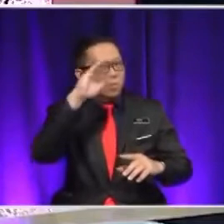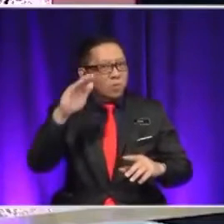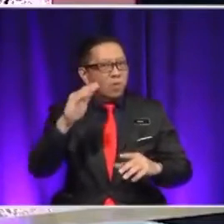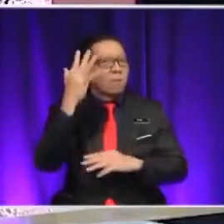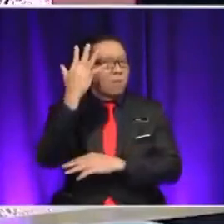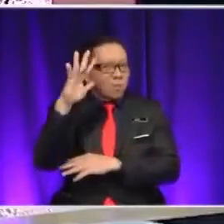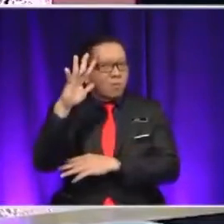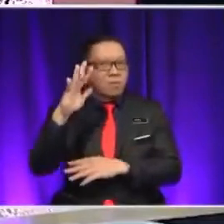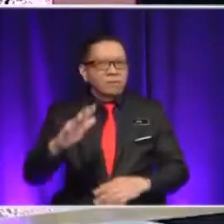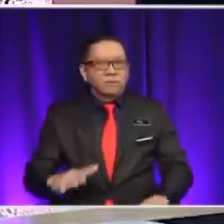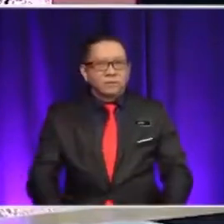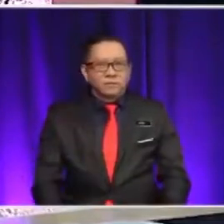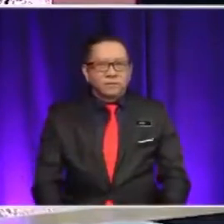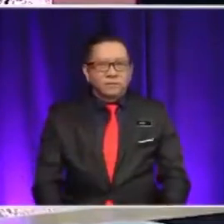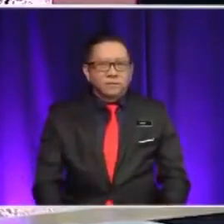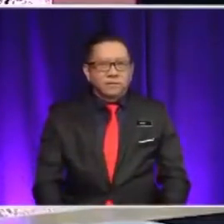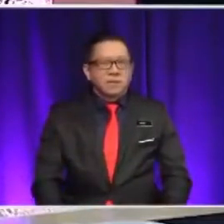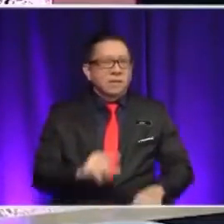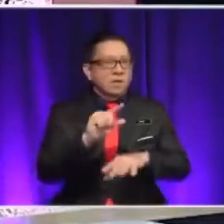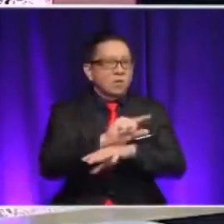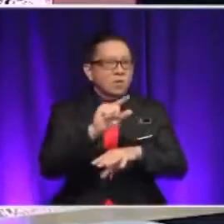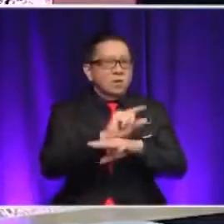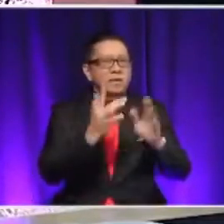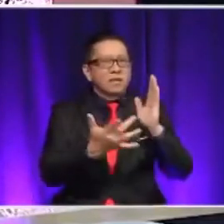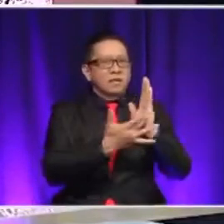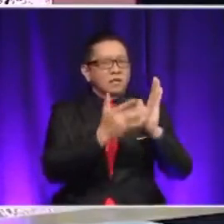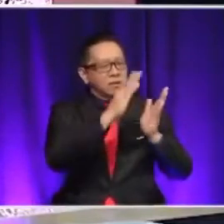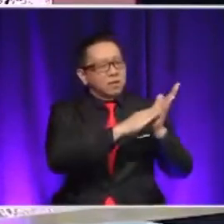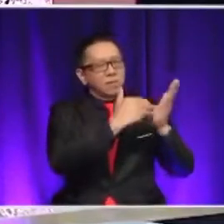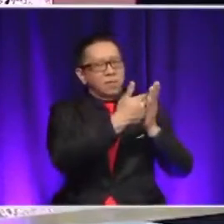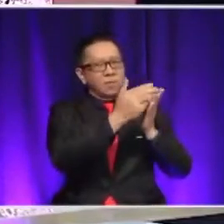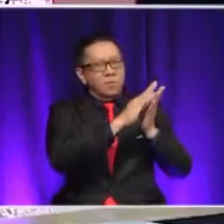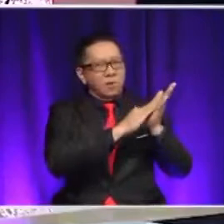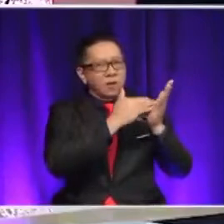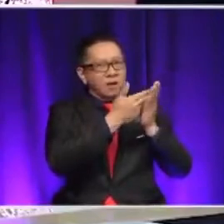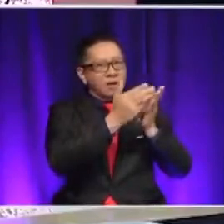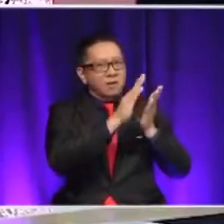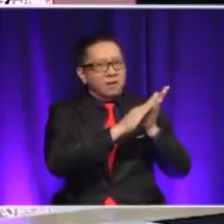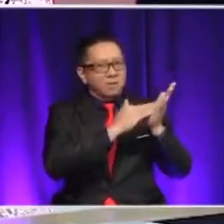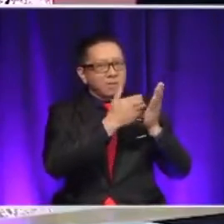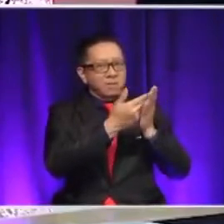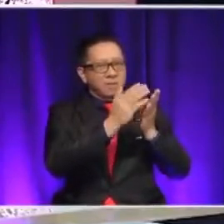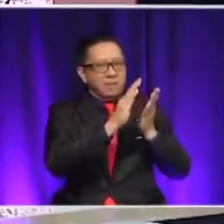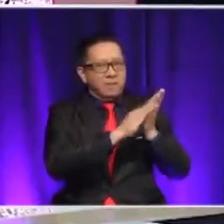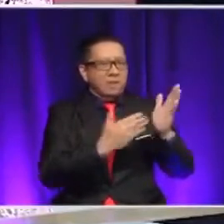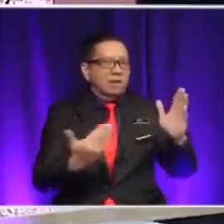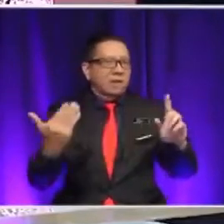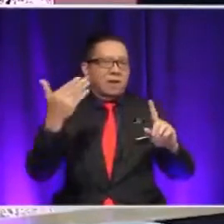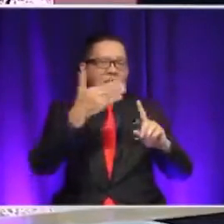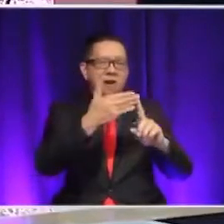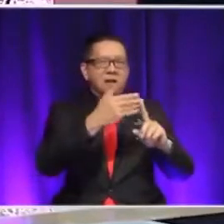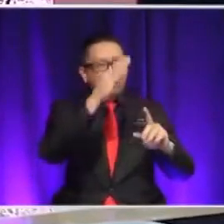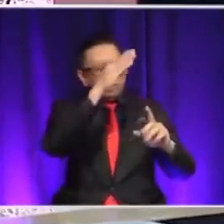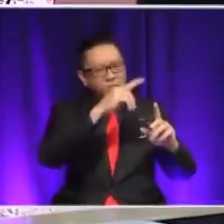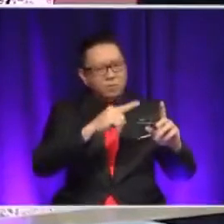Pokoke Kak bahagia atas Nikita menggunakan teknik sapuan brush amazement kita belajar tadilah Elke ke arah yang sebut